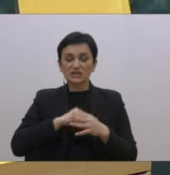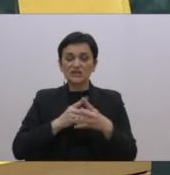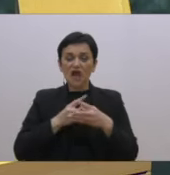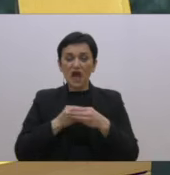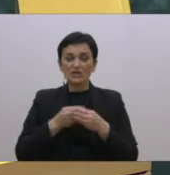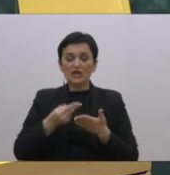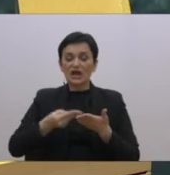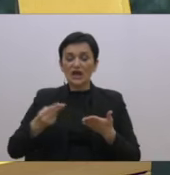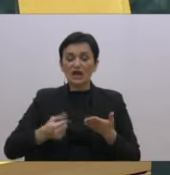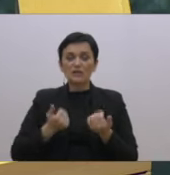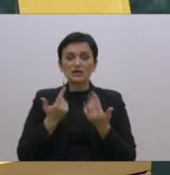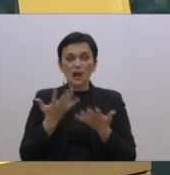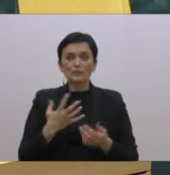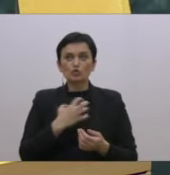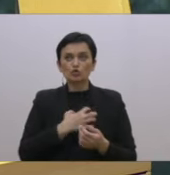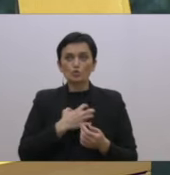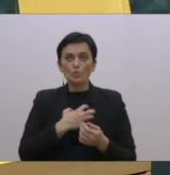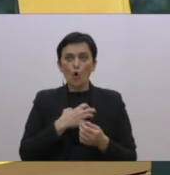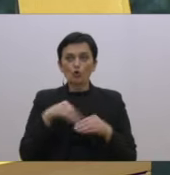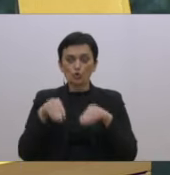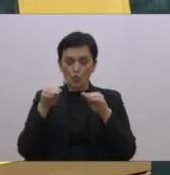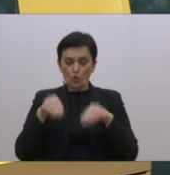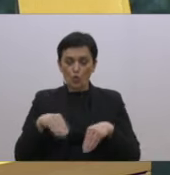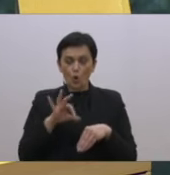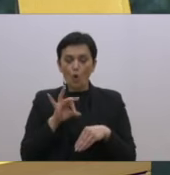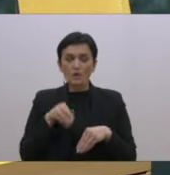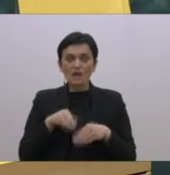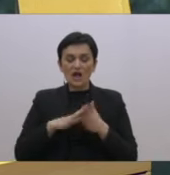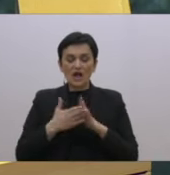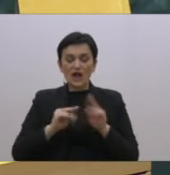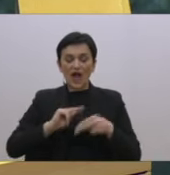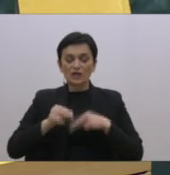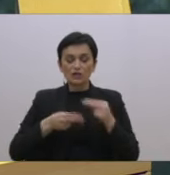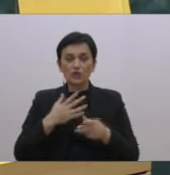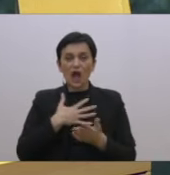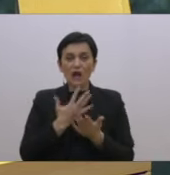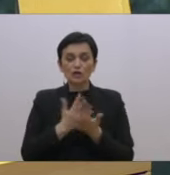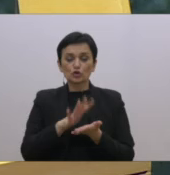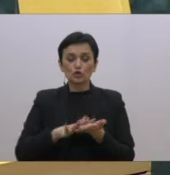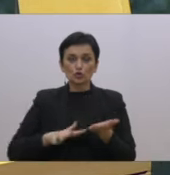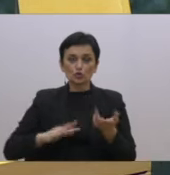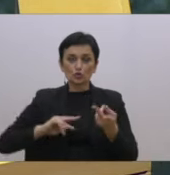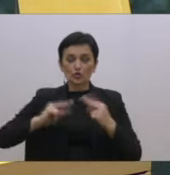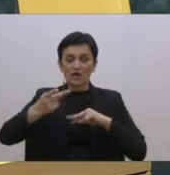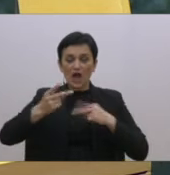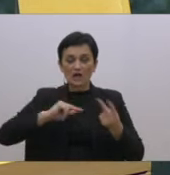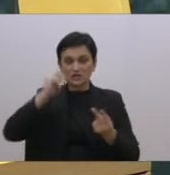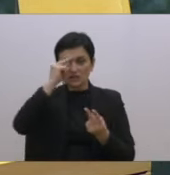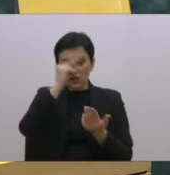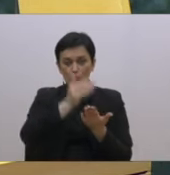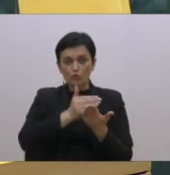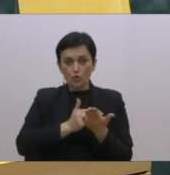ფარგლებში ხელი მოაწერა რამდენიმე მნიშვნელოვან ოქმსა და ხელშეკრულებას, აქტიურად გაგრძელდა როგორც გაცვლითი სასწავლო